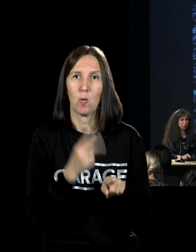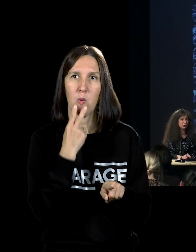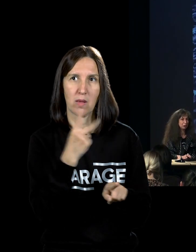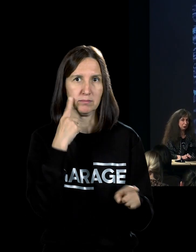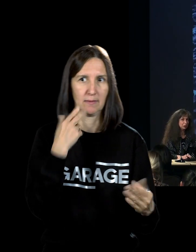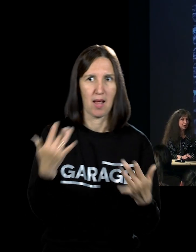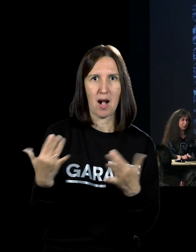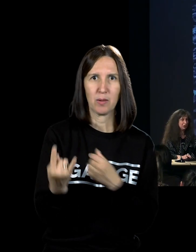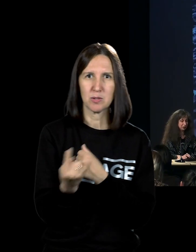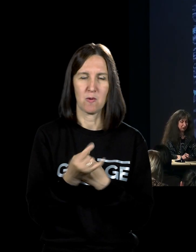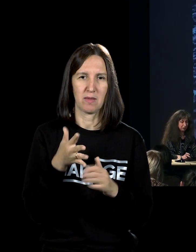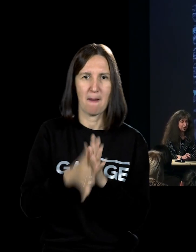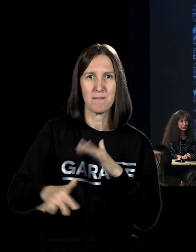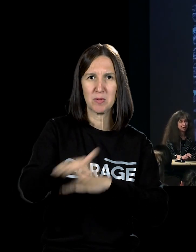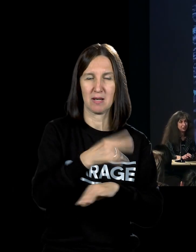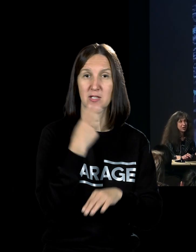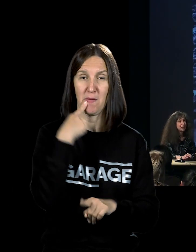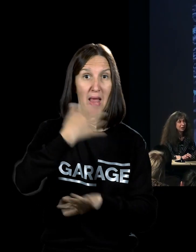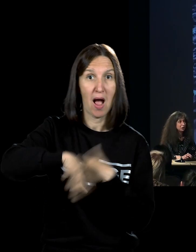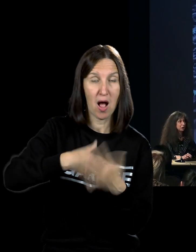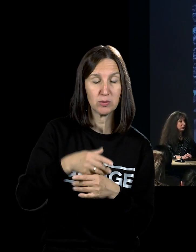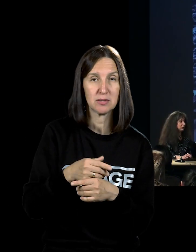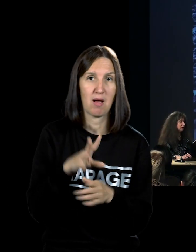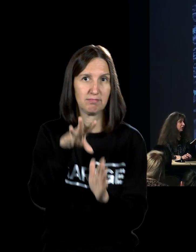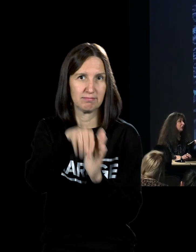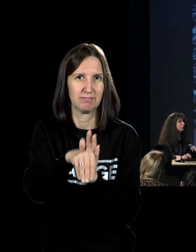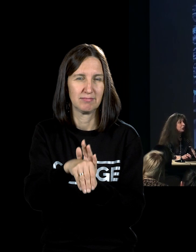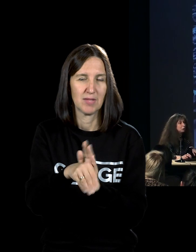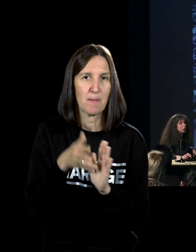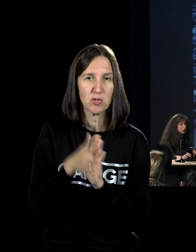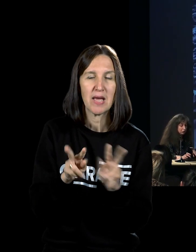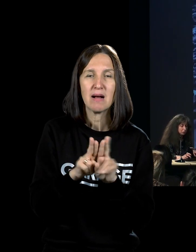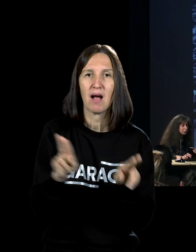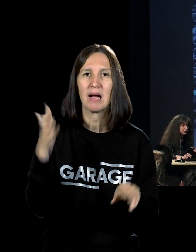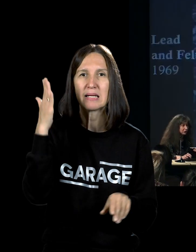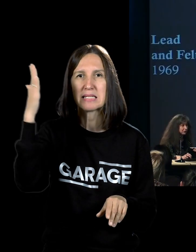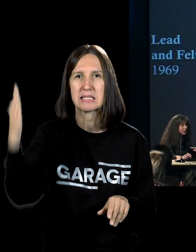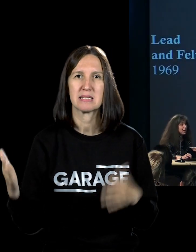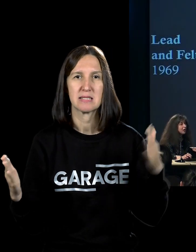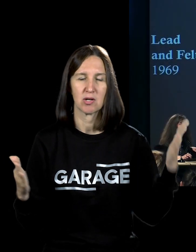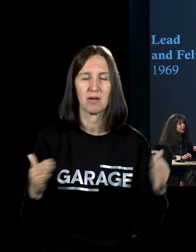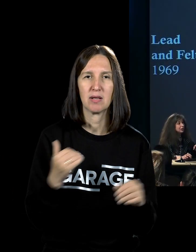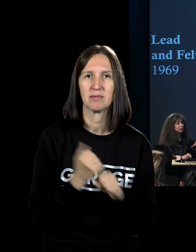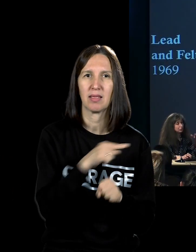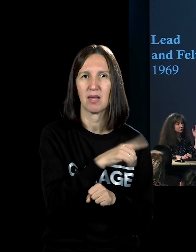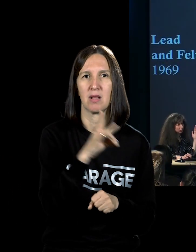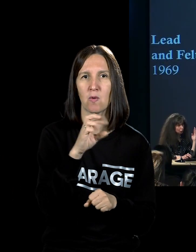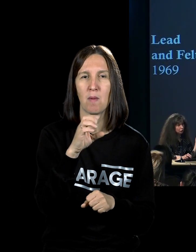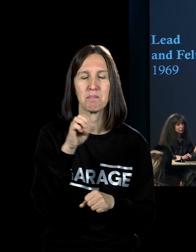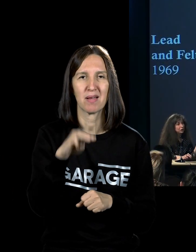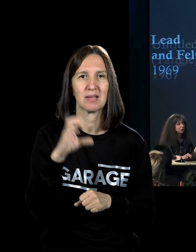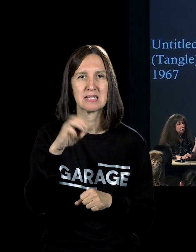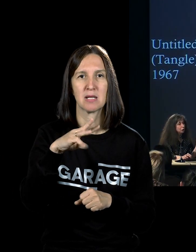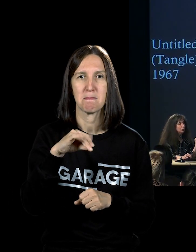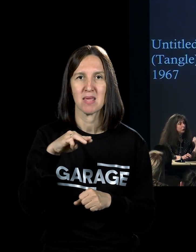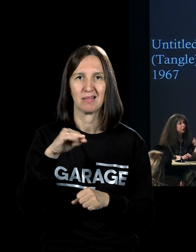пространство, которое внутрь этого хаоса вторгается. Так же, как с зеркалами работал Роберт Смитсон. И